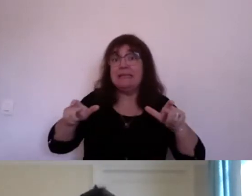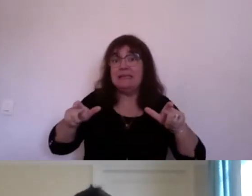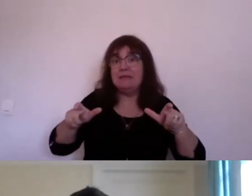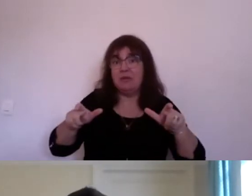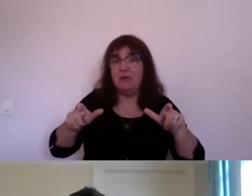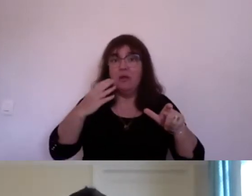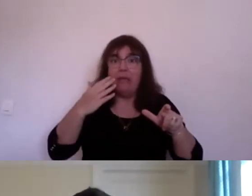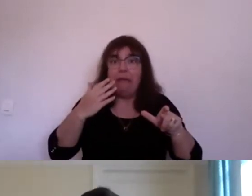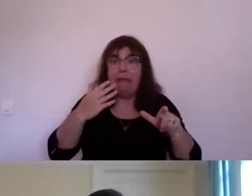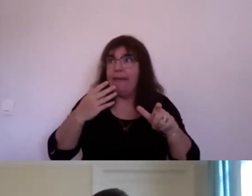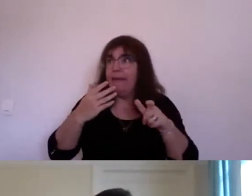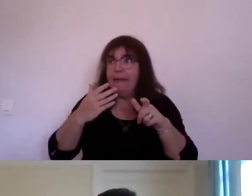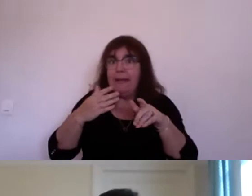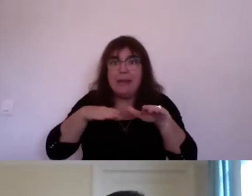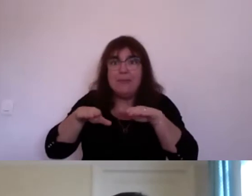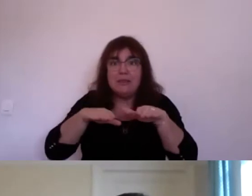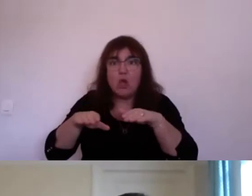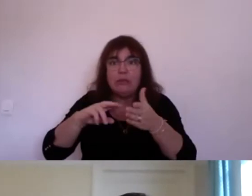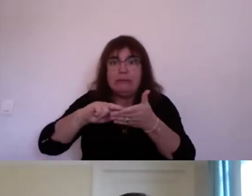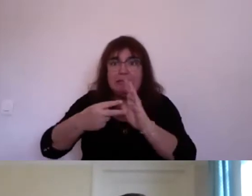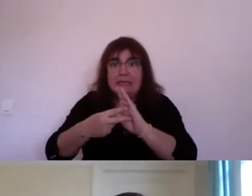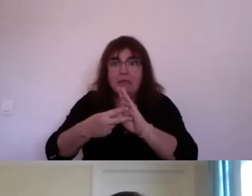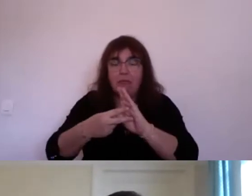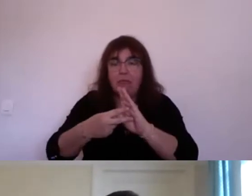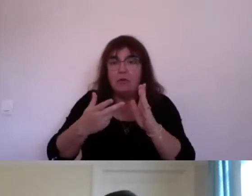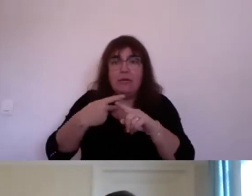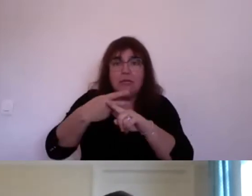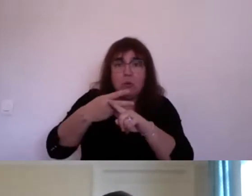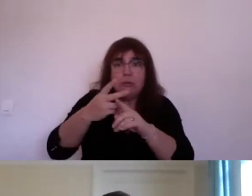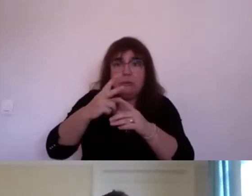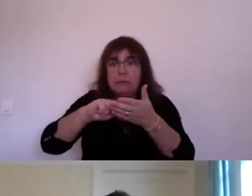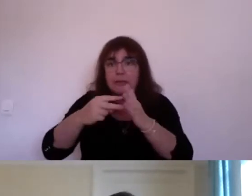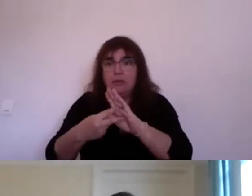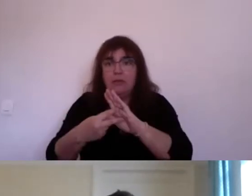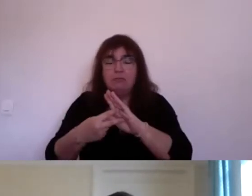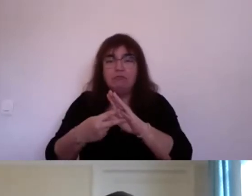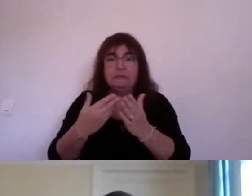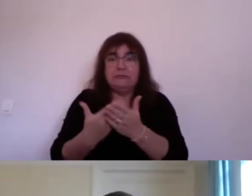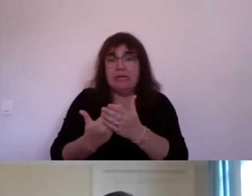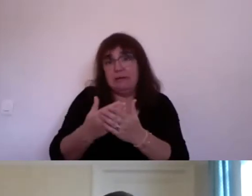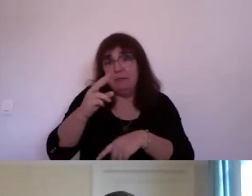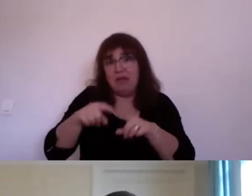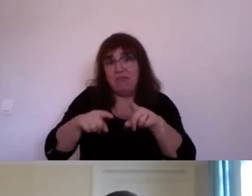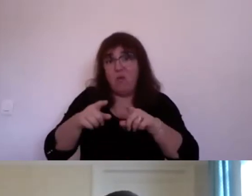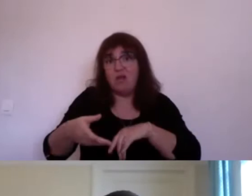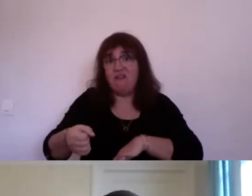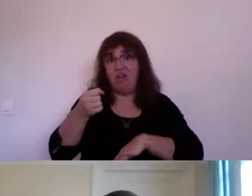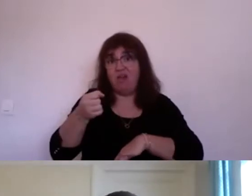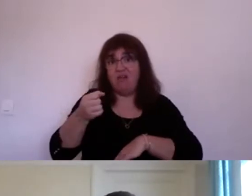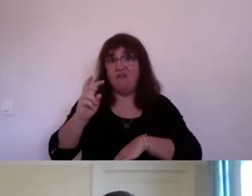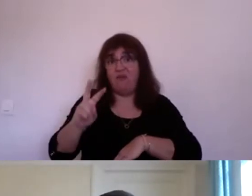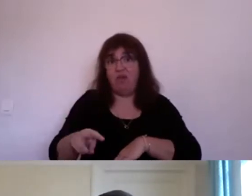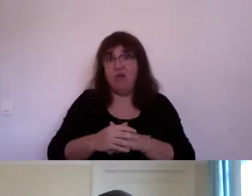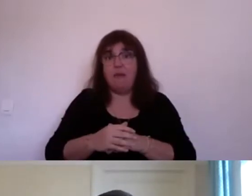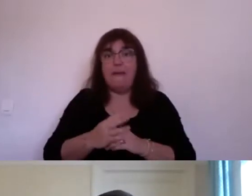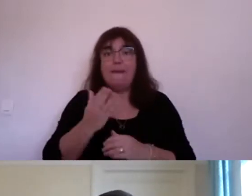techniques permettent voilà, cette interaction. Ils sont parfois, ça peut être un frein pour cette intervention. Néanmoins,